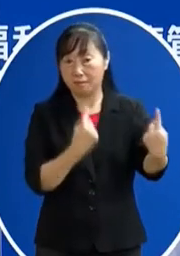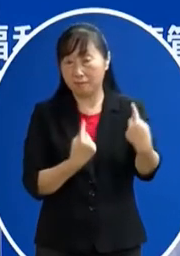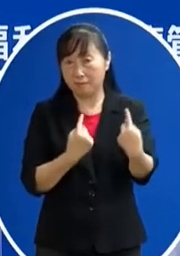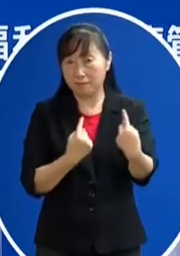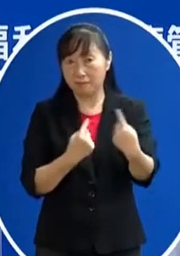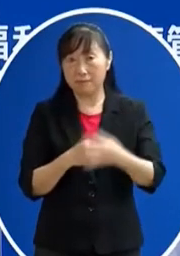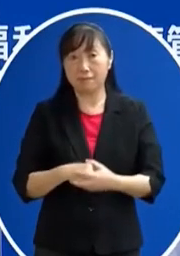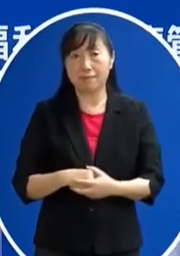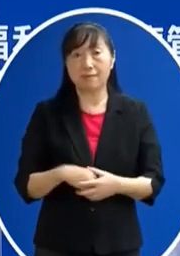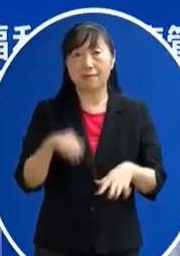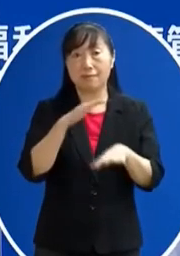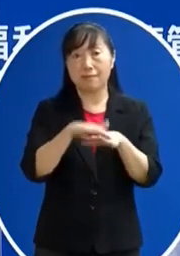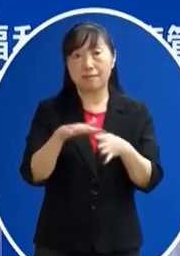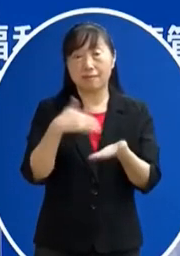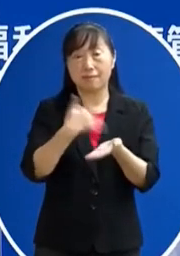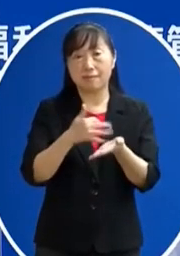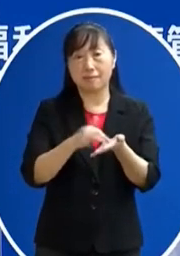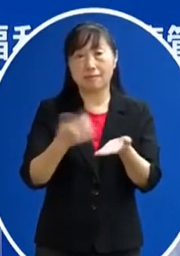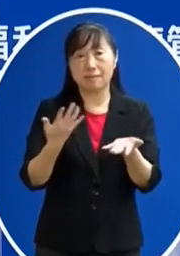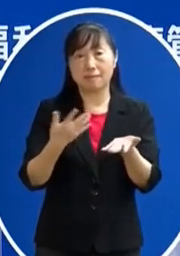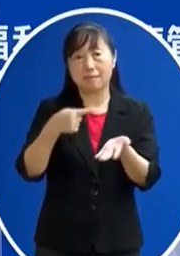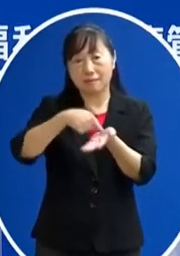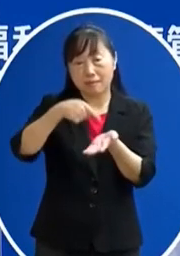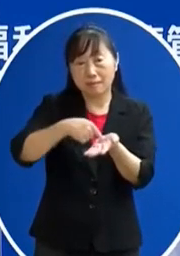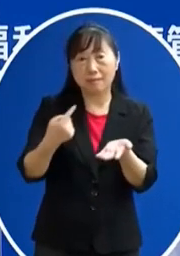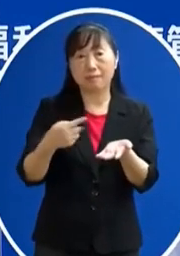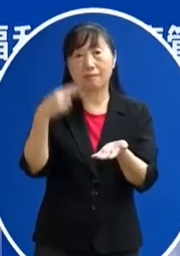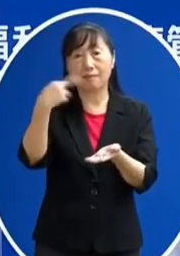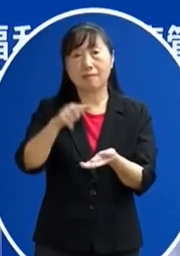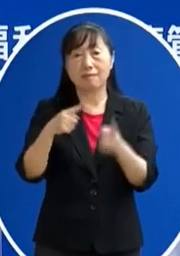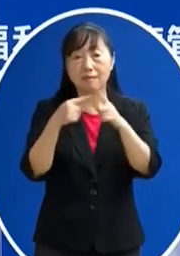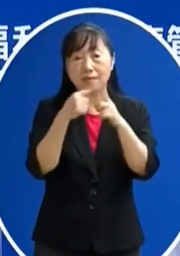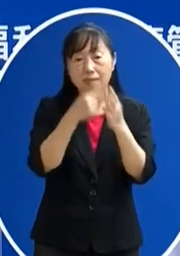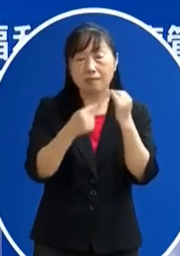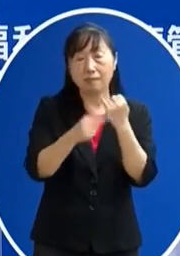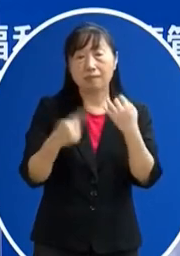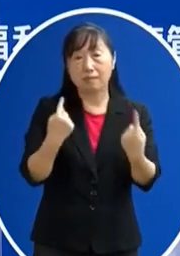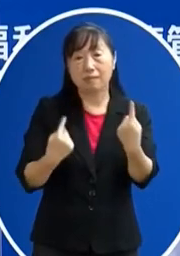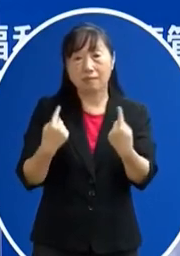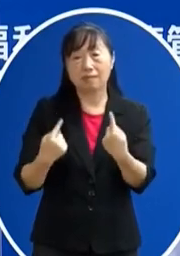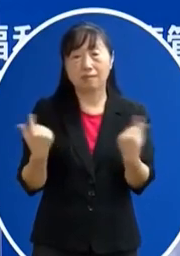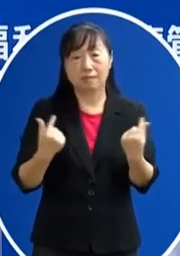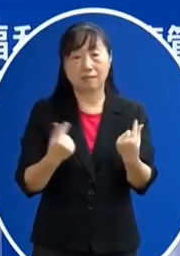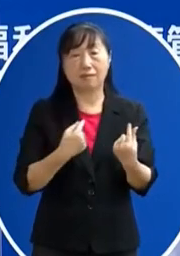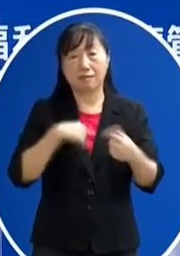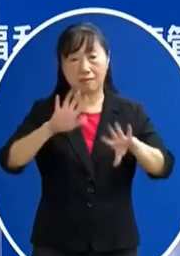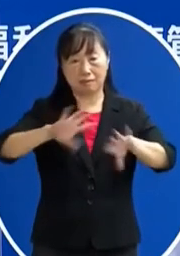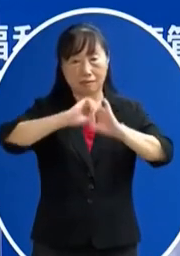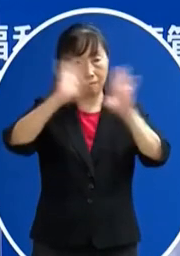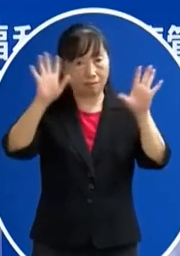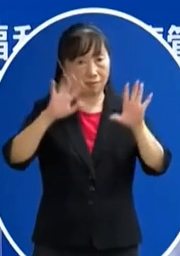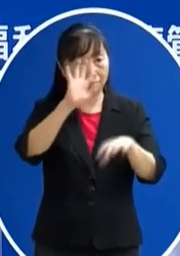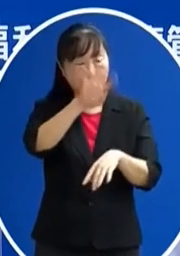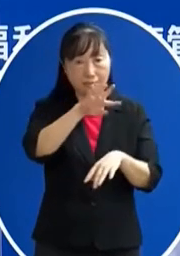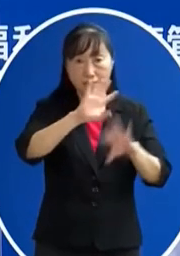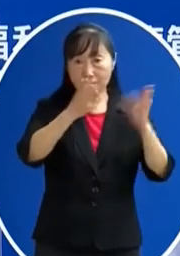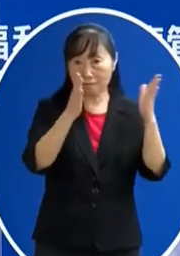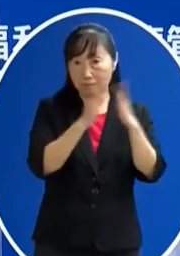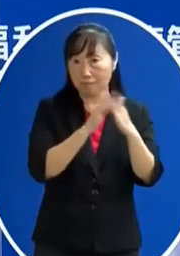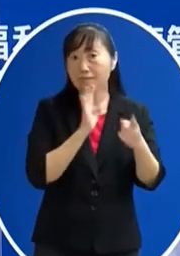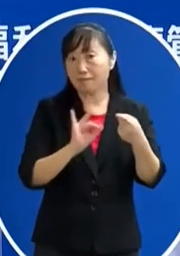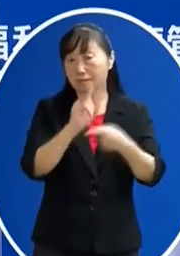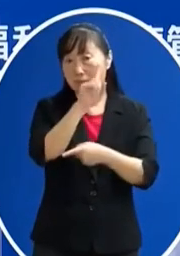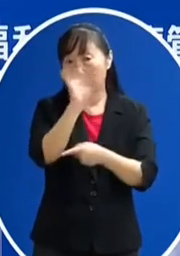那我们将来也会用剂次跟人口来做比较哈，大家可以看到世界我们现在公布出来有一些国家达到